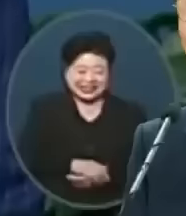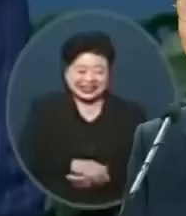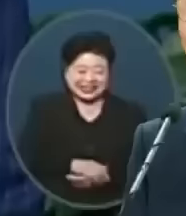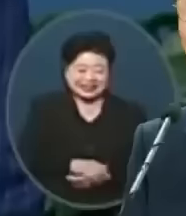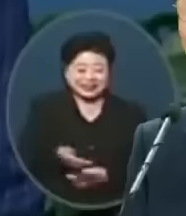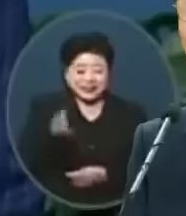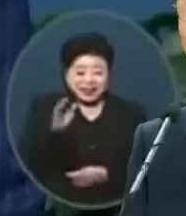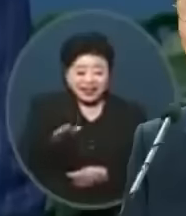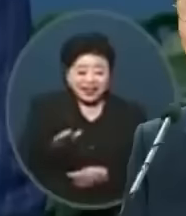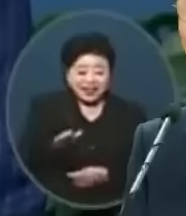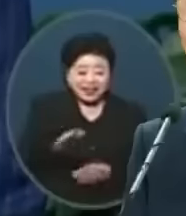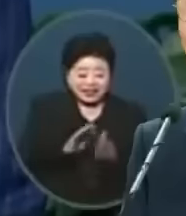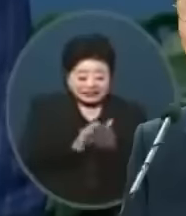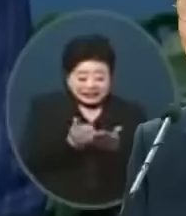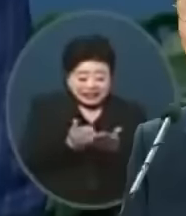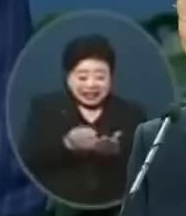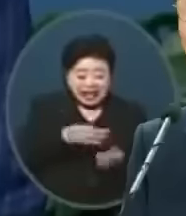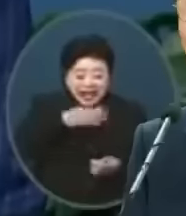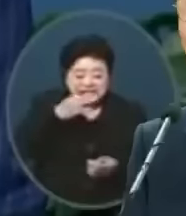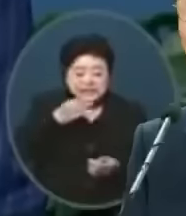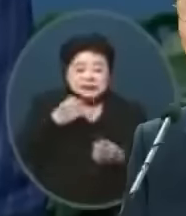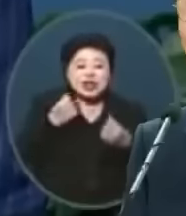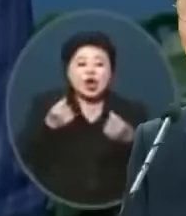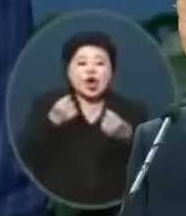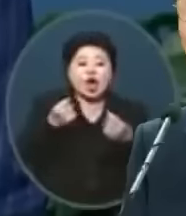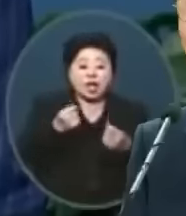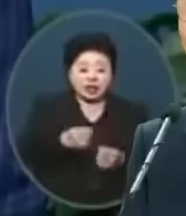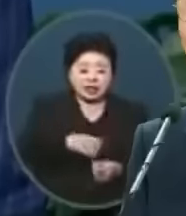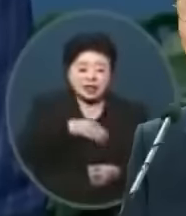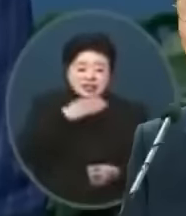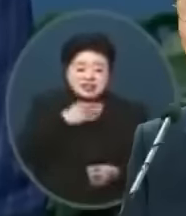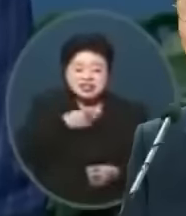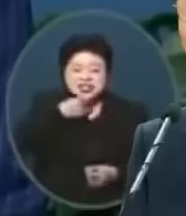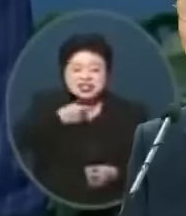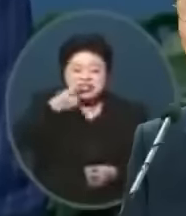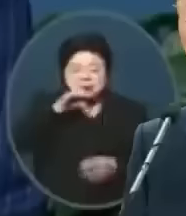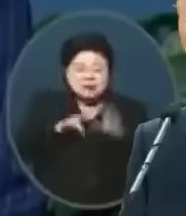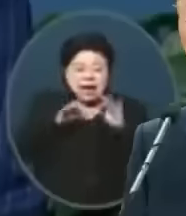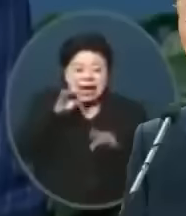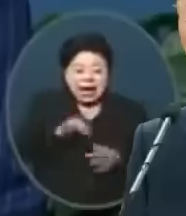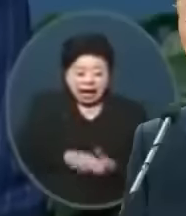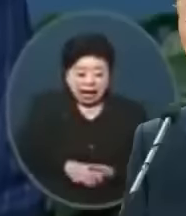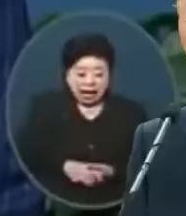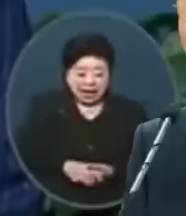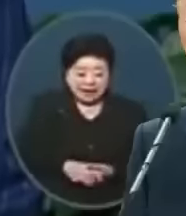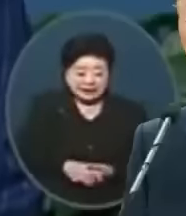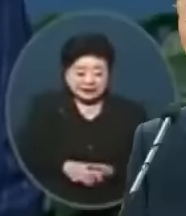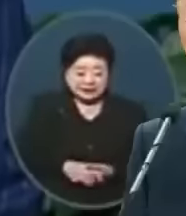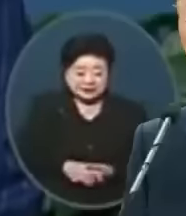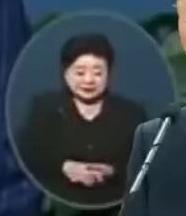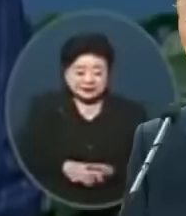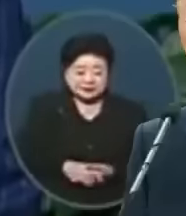그런데 그 책에는 그렇게 안 써놨어요. 늙으면 입이 말라지기 때문에